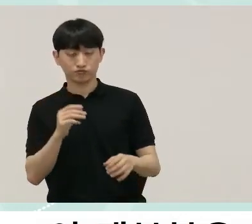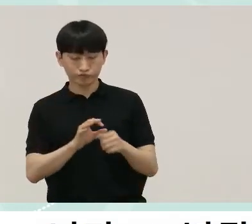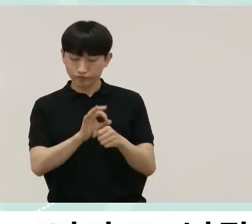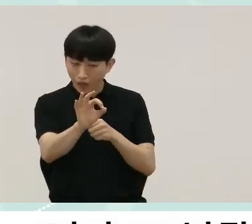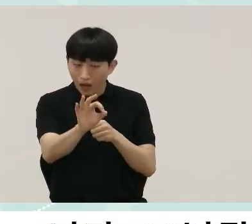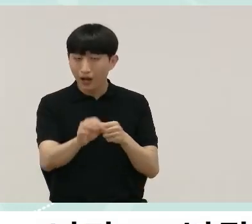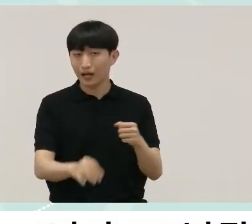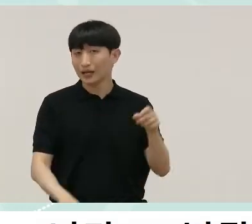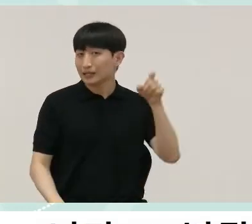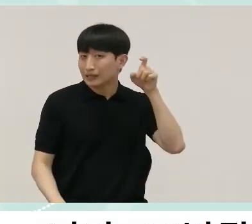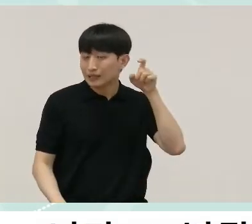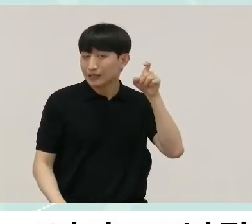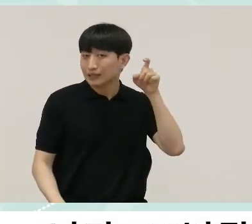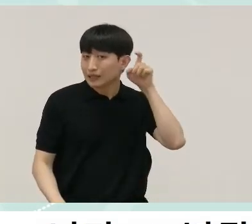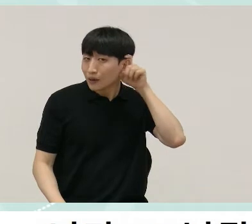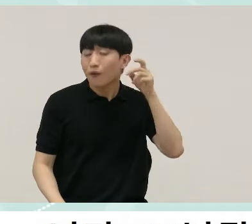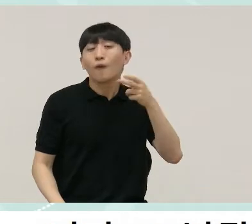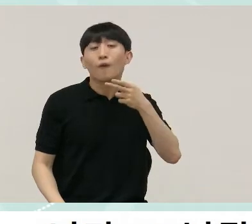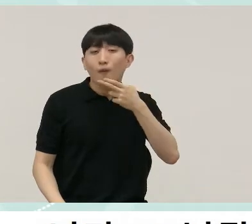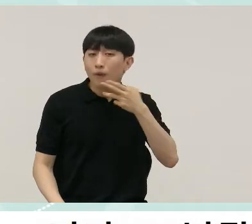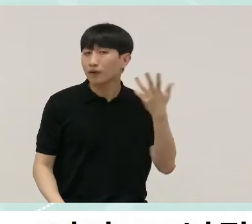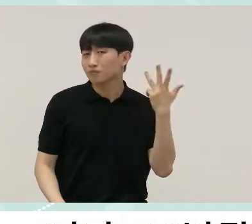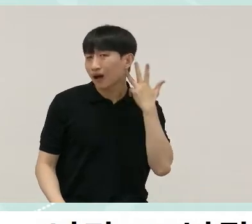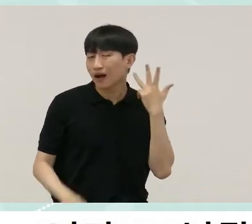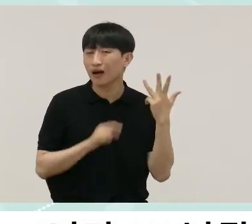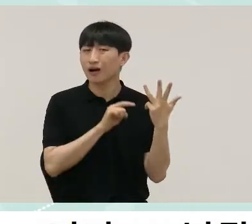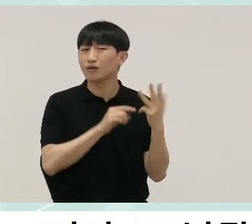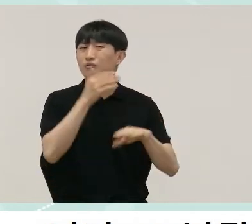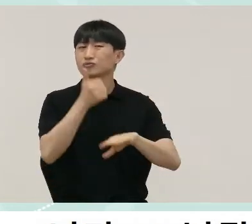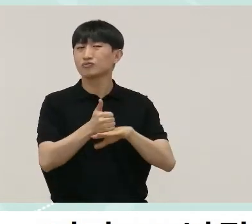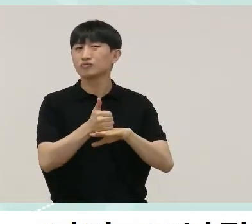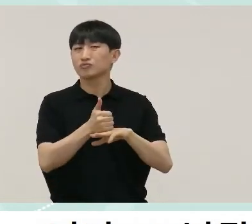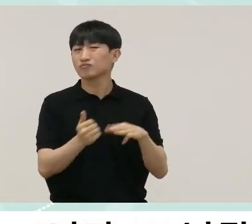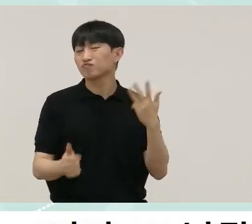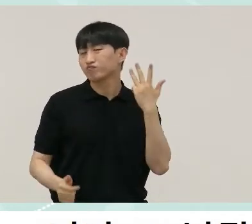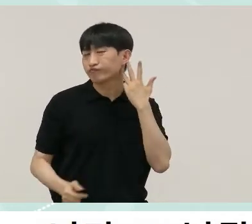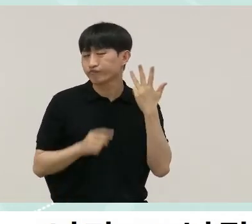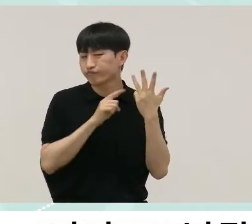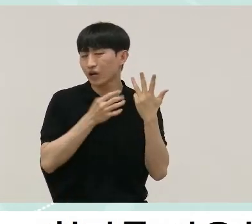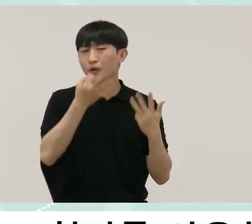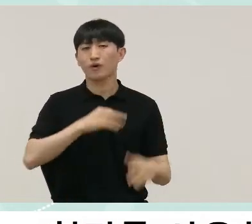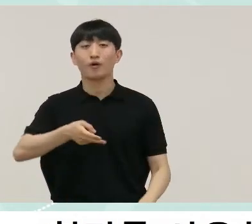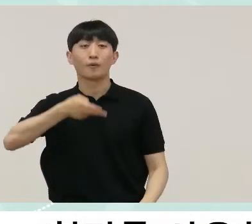사용하지 않은 경우에는 효과를 별로 볼 수 없다라는 얘기가 됩니다.